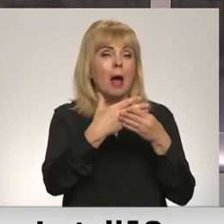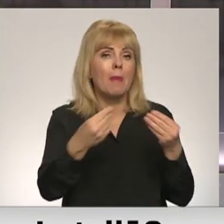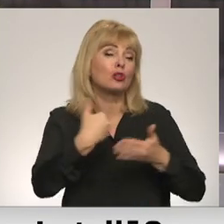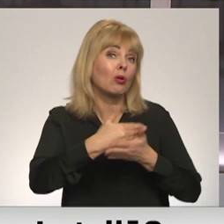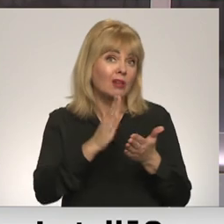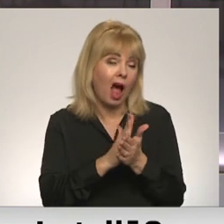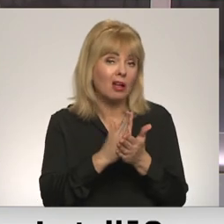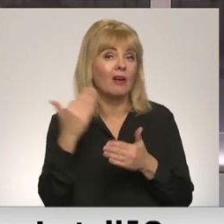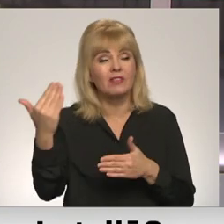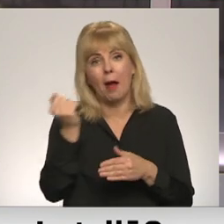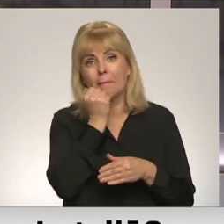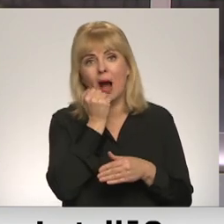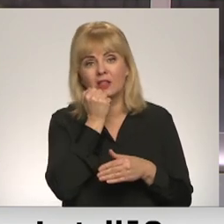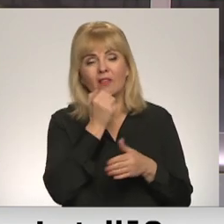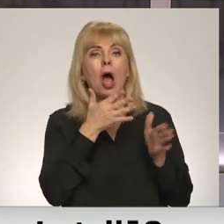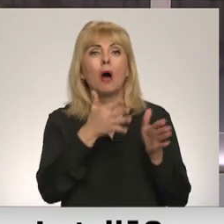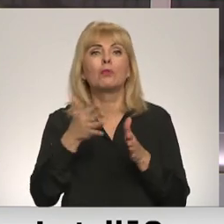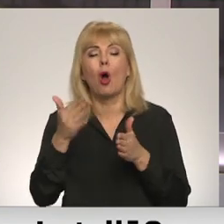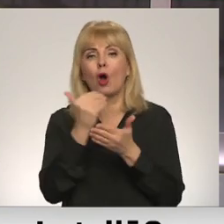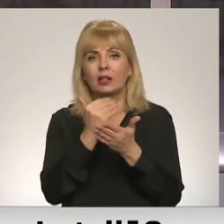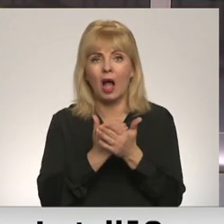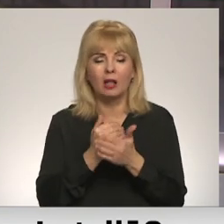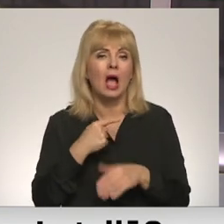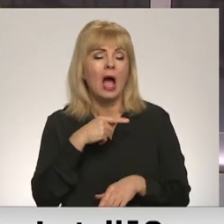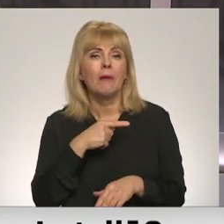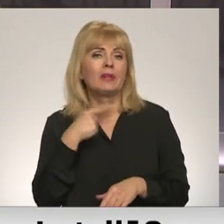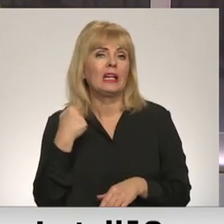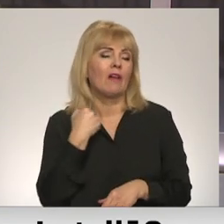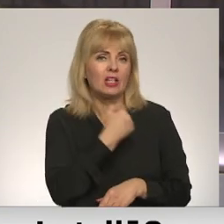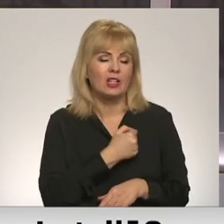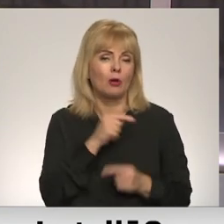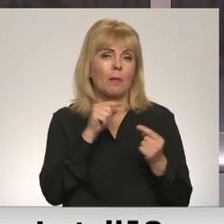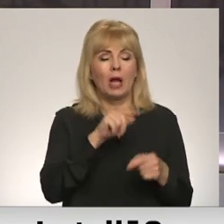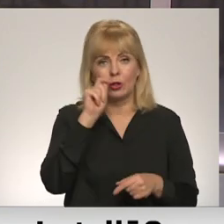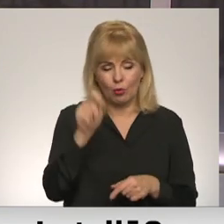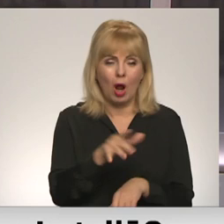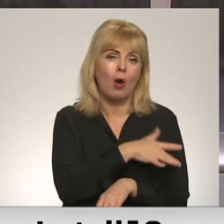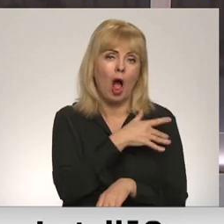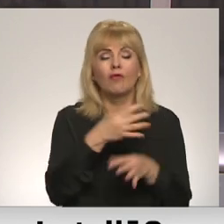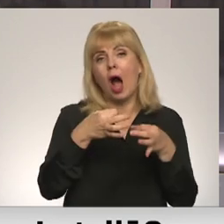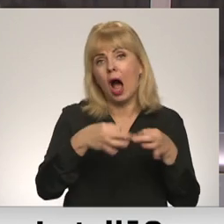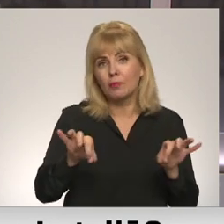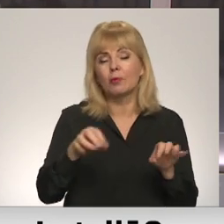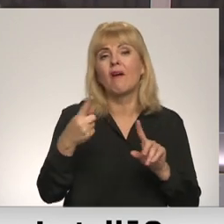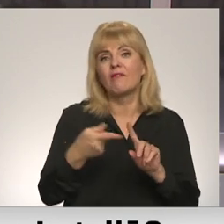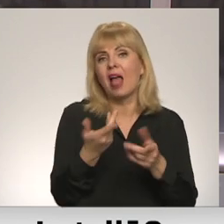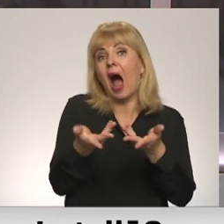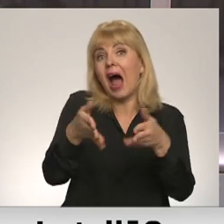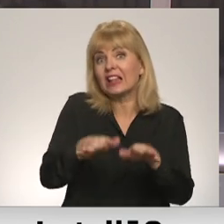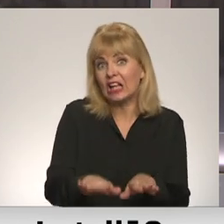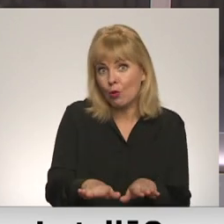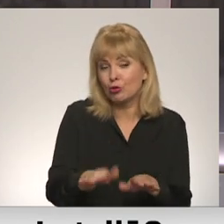daļa Kremļa propagandas kanālu. Krievijas agresija Ukrainā varētu kalpot par iemeslu atbrīvoties arī no vēl